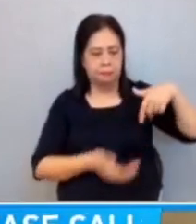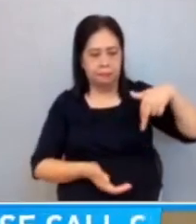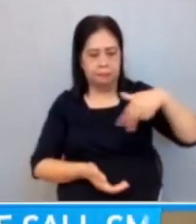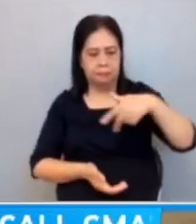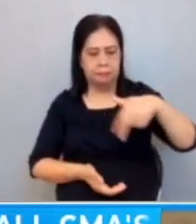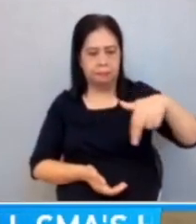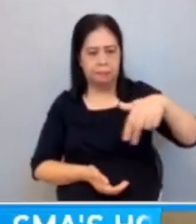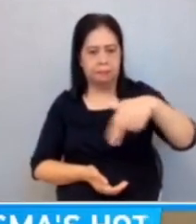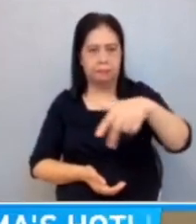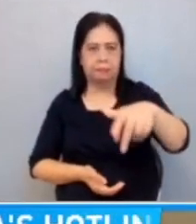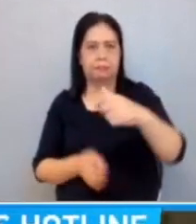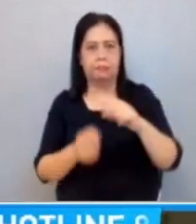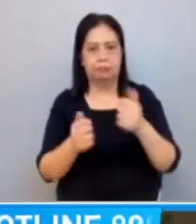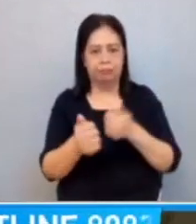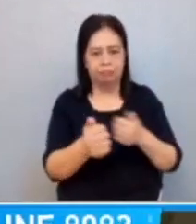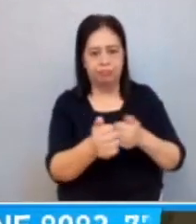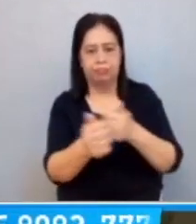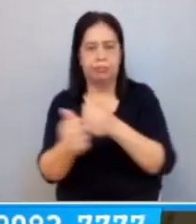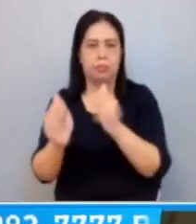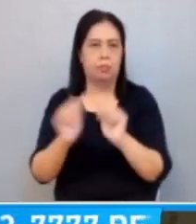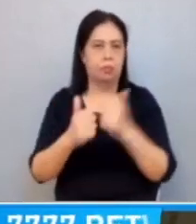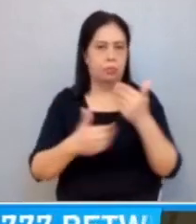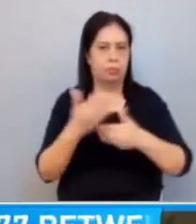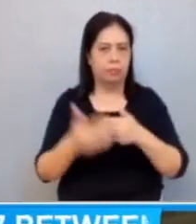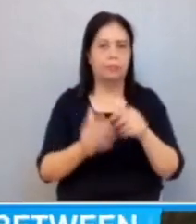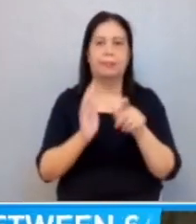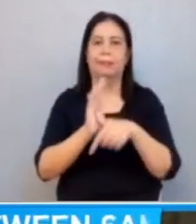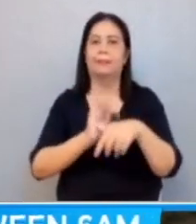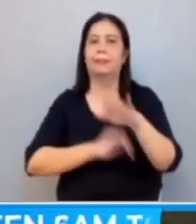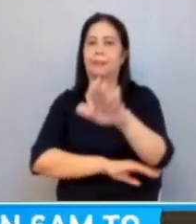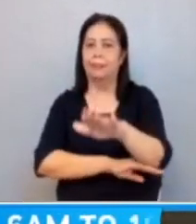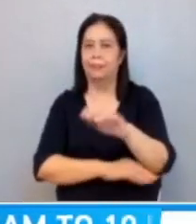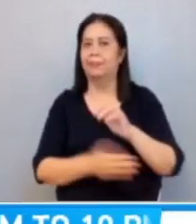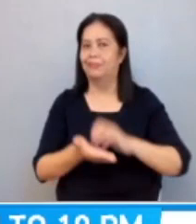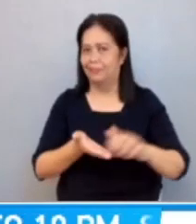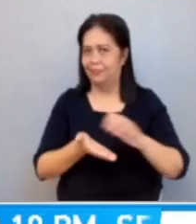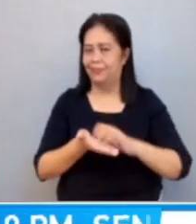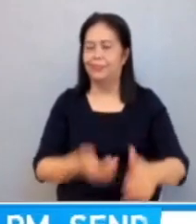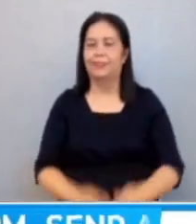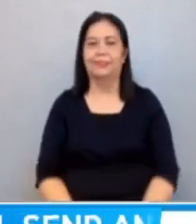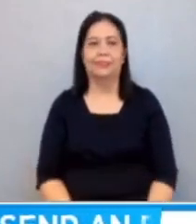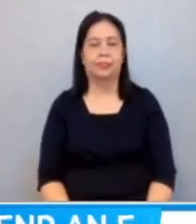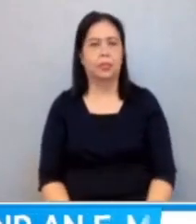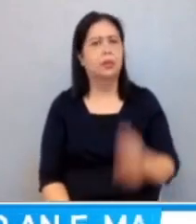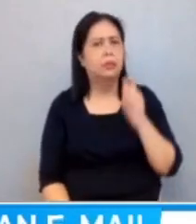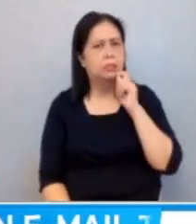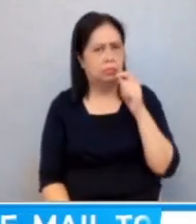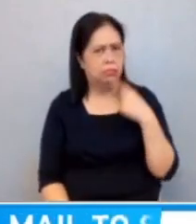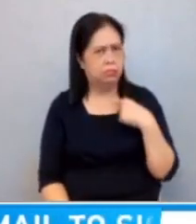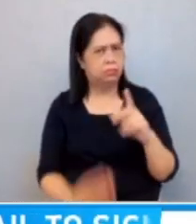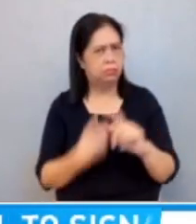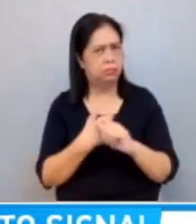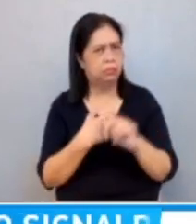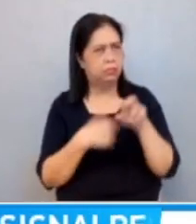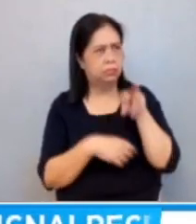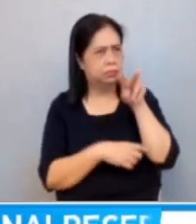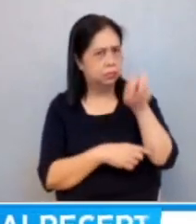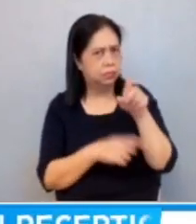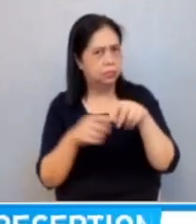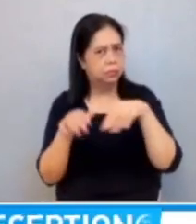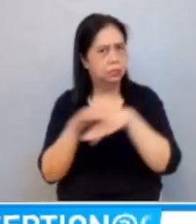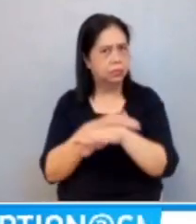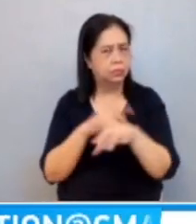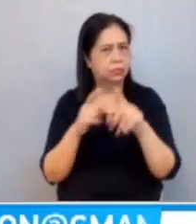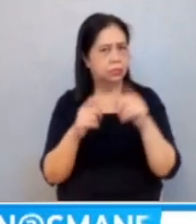General Mark Leandro Mendoza mamayang hapon. Rafi? Tina, meron bang provision kapag may nakita ang mga papasok dyan ng sintomas